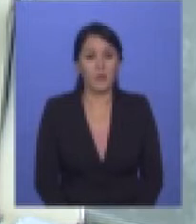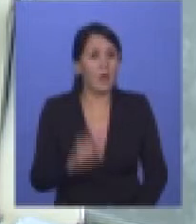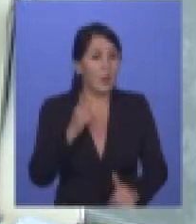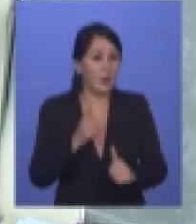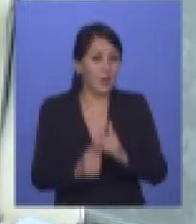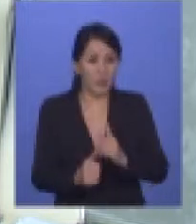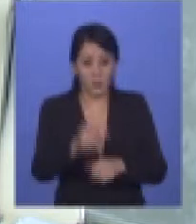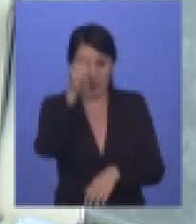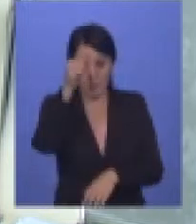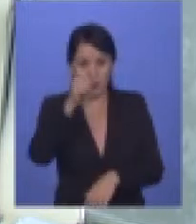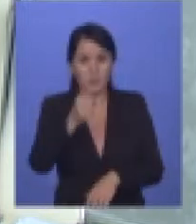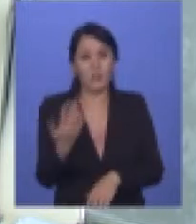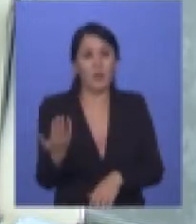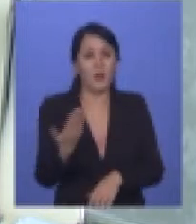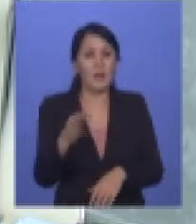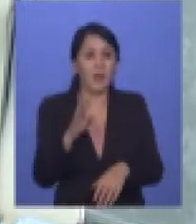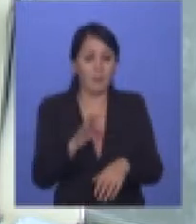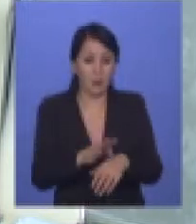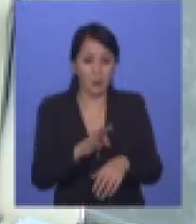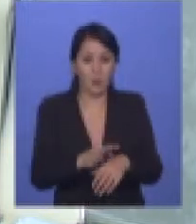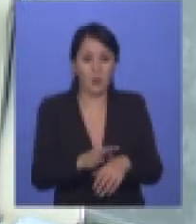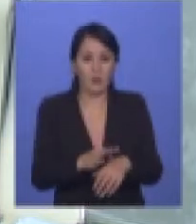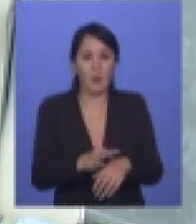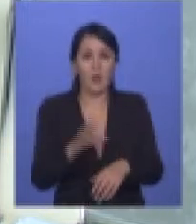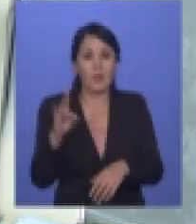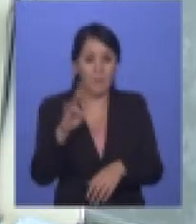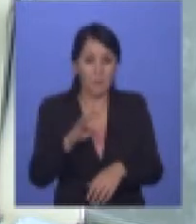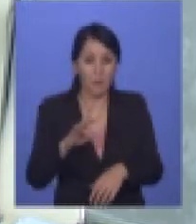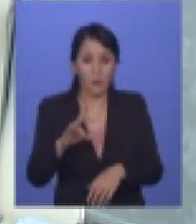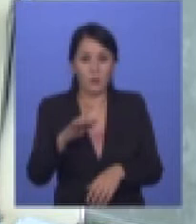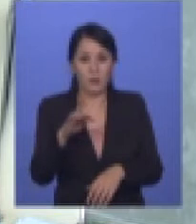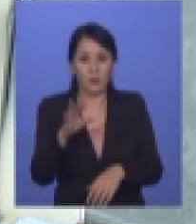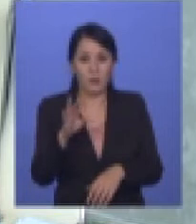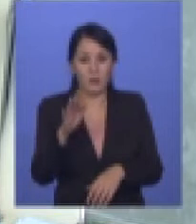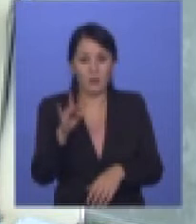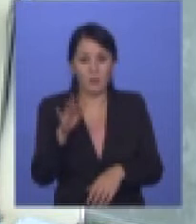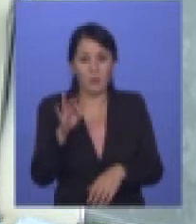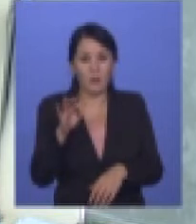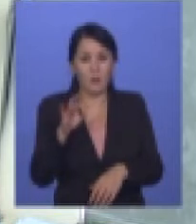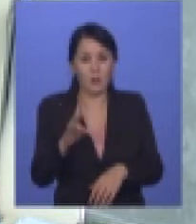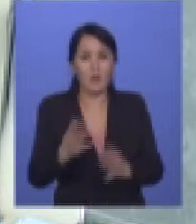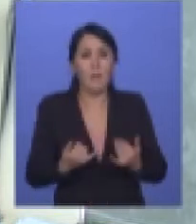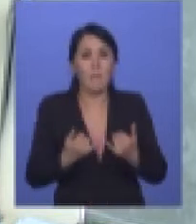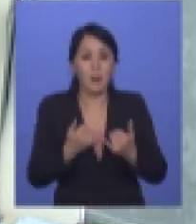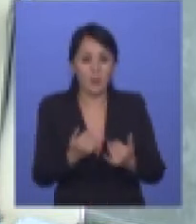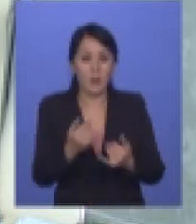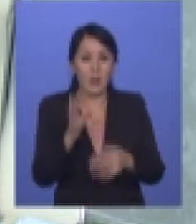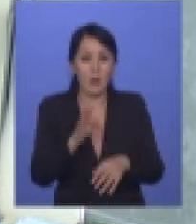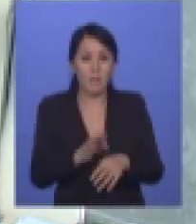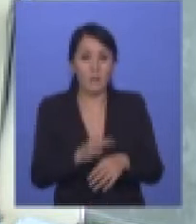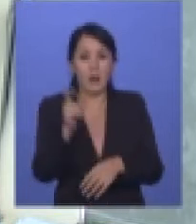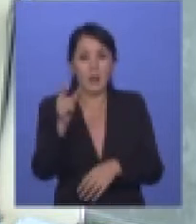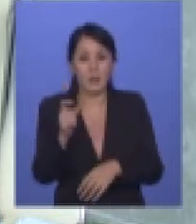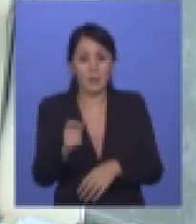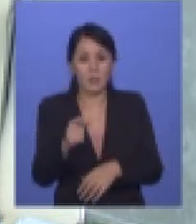Әрбір ай бізде қандайда бір ауруға арналған. Қараша айы бізде глаукома ауруына арналады. Яғни бізде пациенттердің